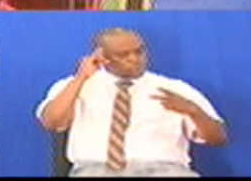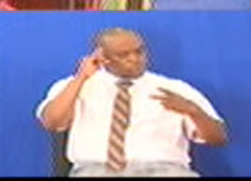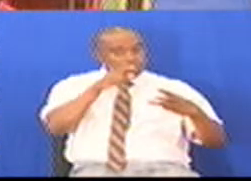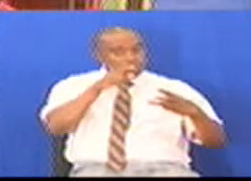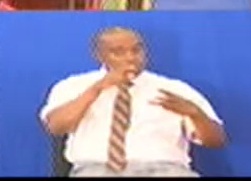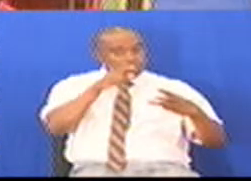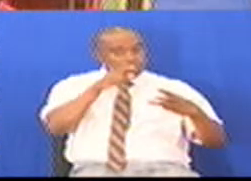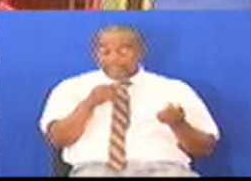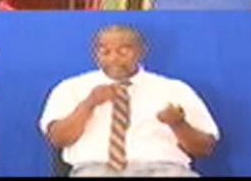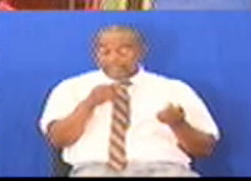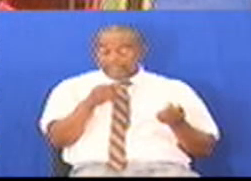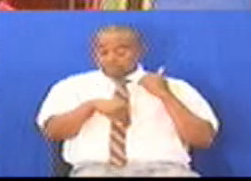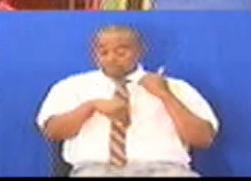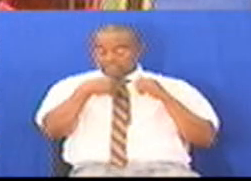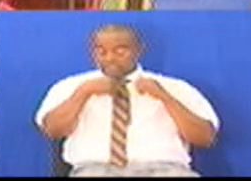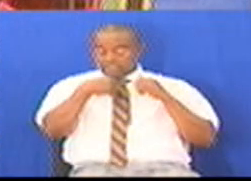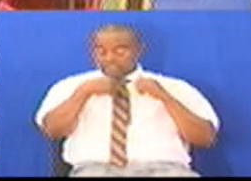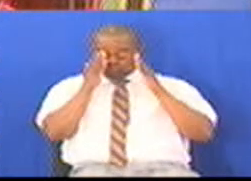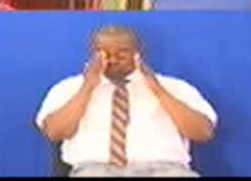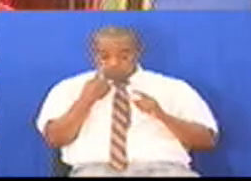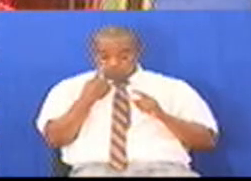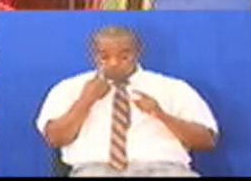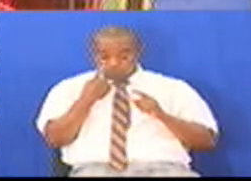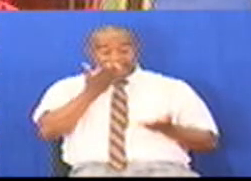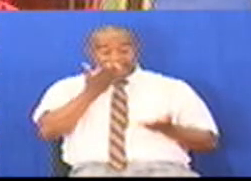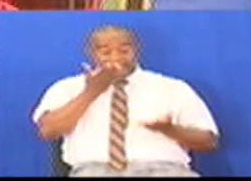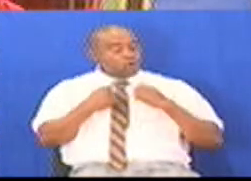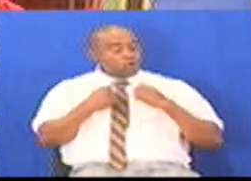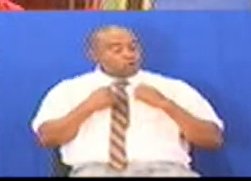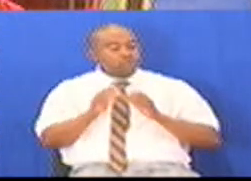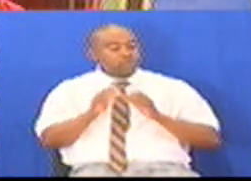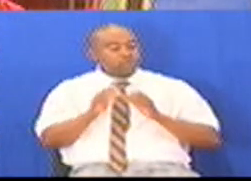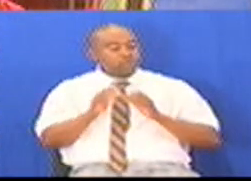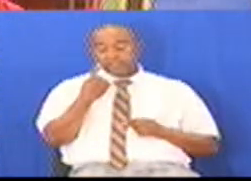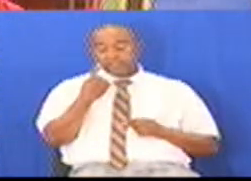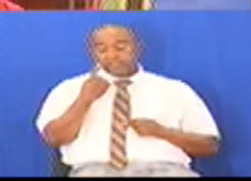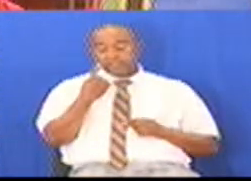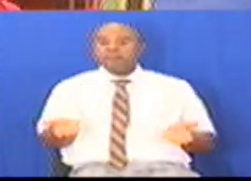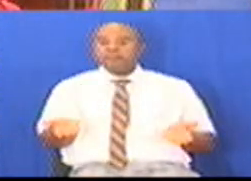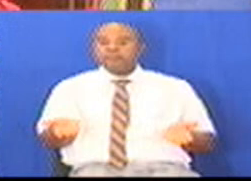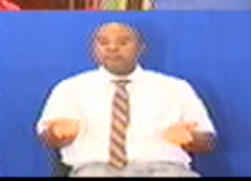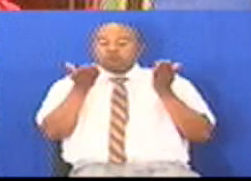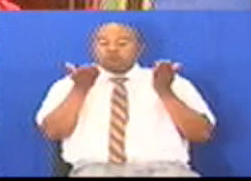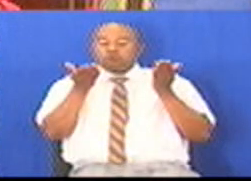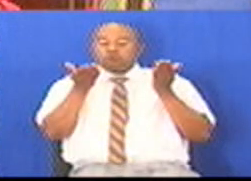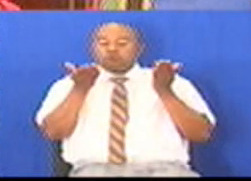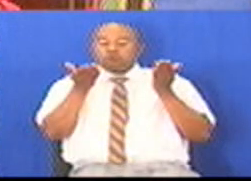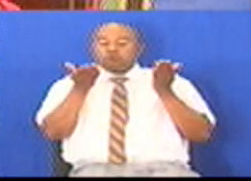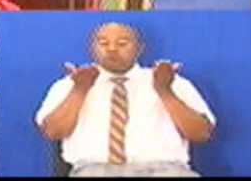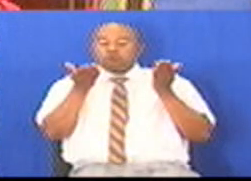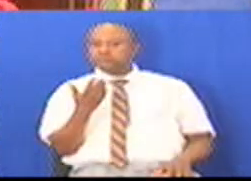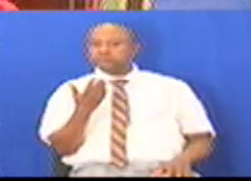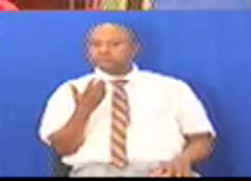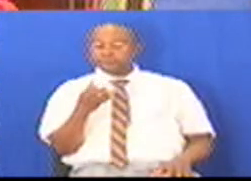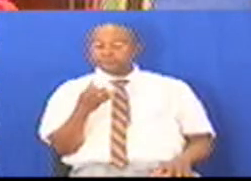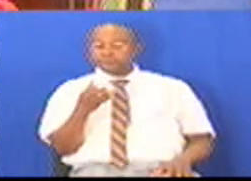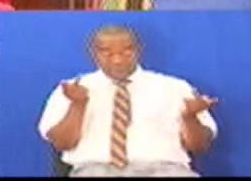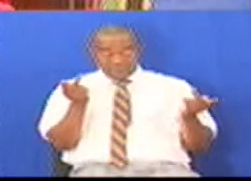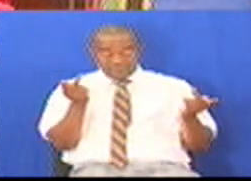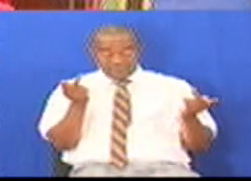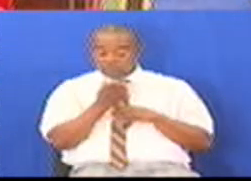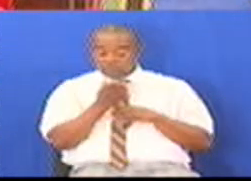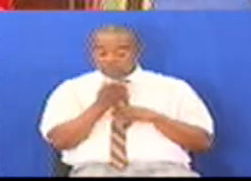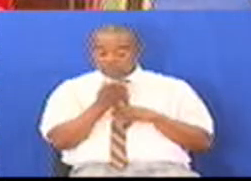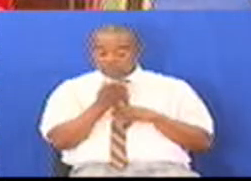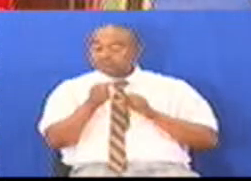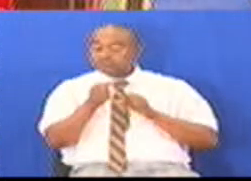nitajielekeza zaidi kwenye kutoa tathmini ya utekelezaji wa mpango wa taifa wa maendeleo wa miaka mitano sambamba na utekelezaji wa bajeti